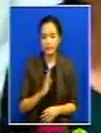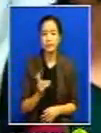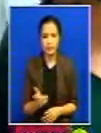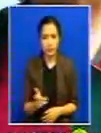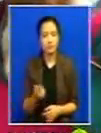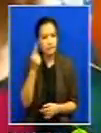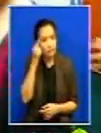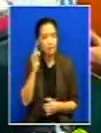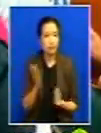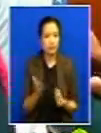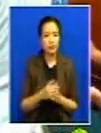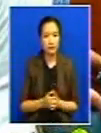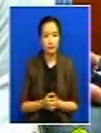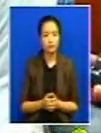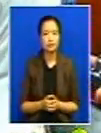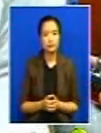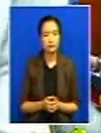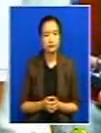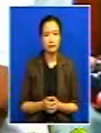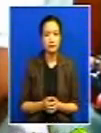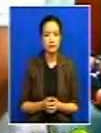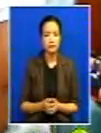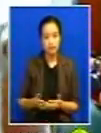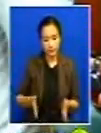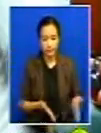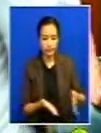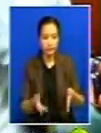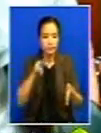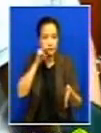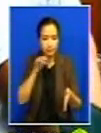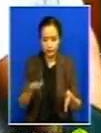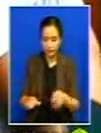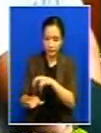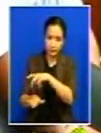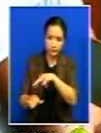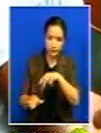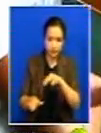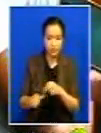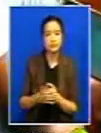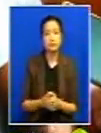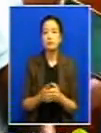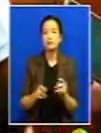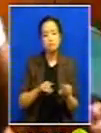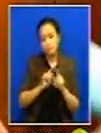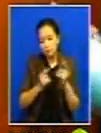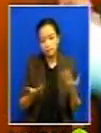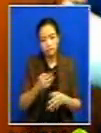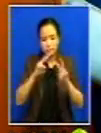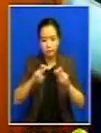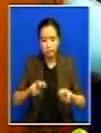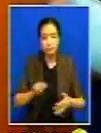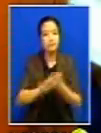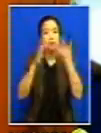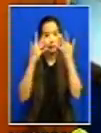ให้มีทางเชื่อมต่อกับทางเดินริมน้ำก่อนจะไปว่าจ้างนะฮะแล้วก็จ